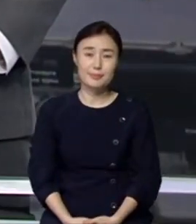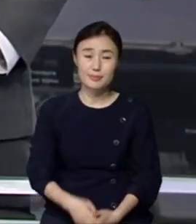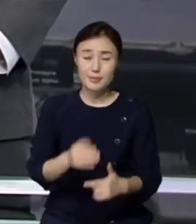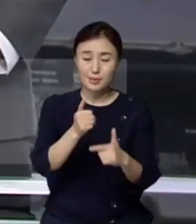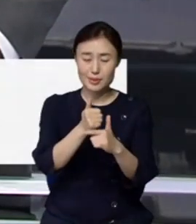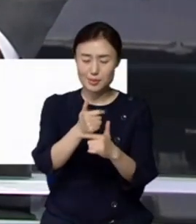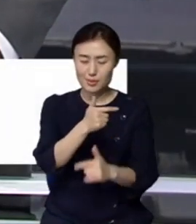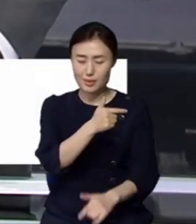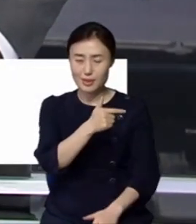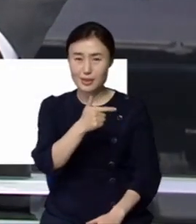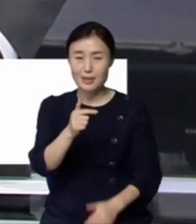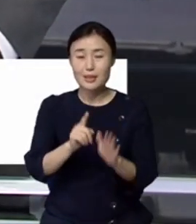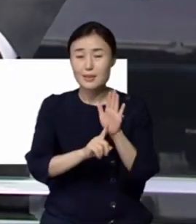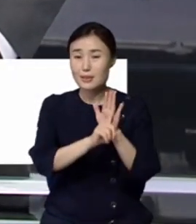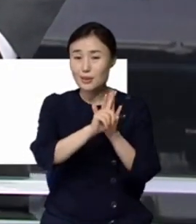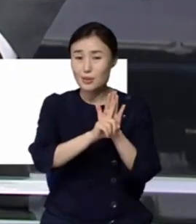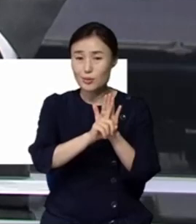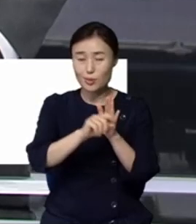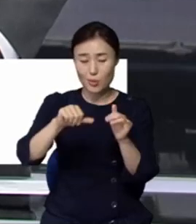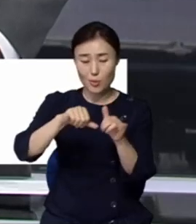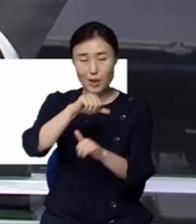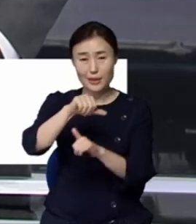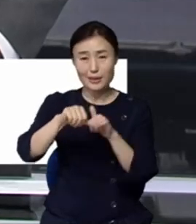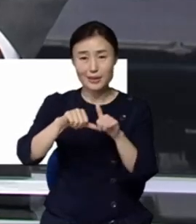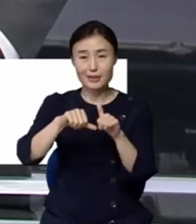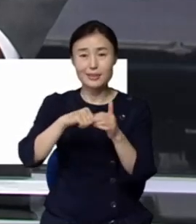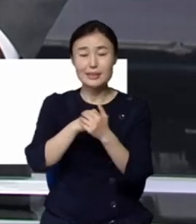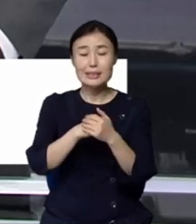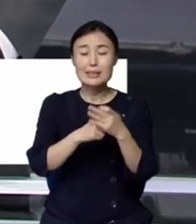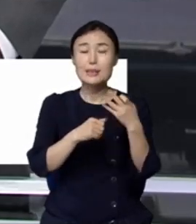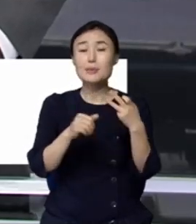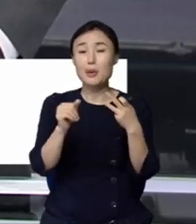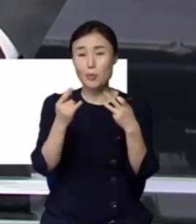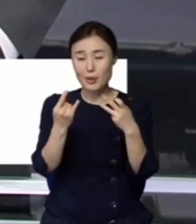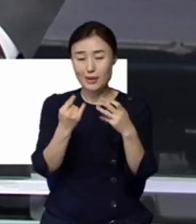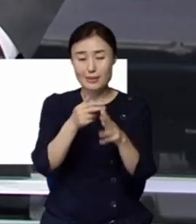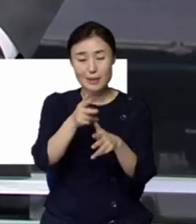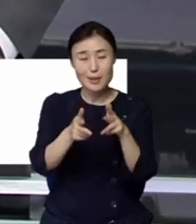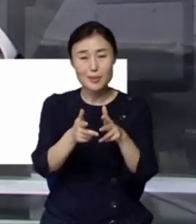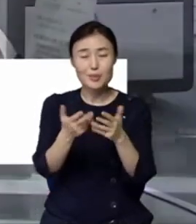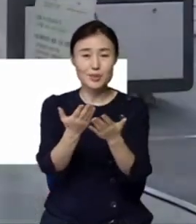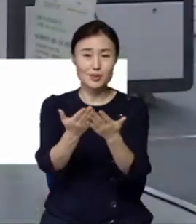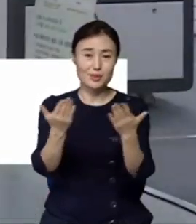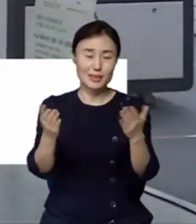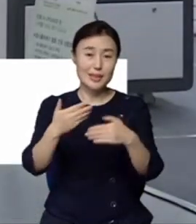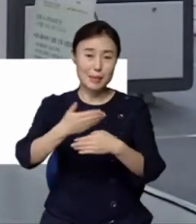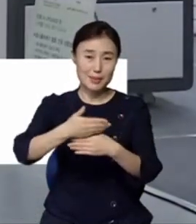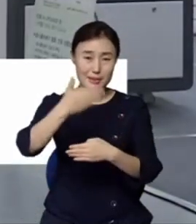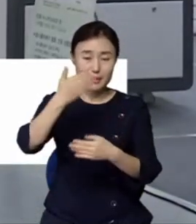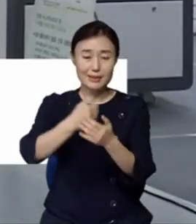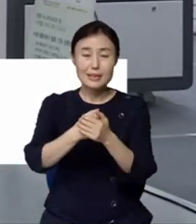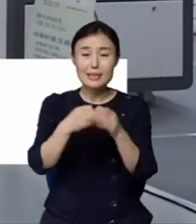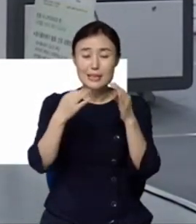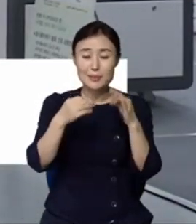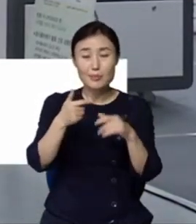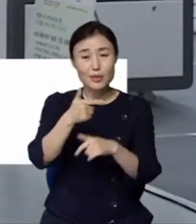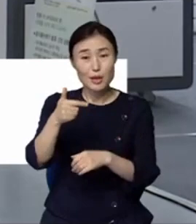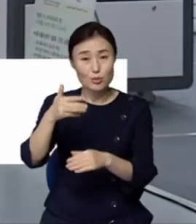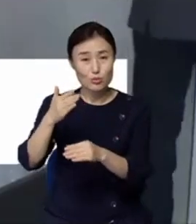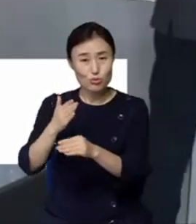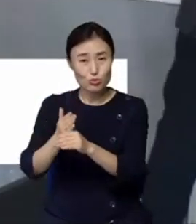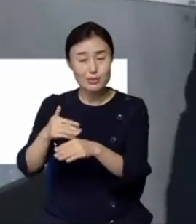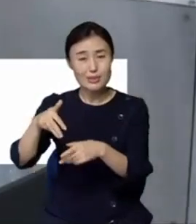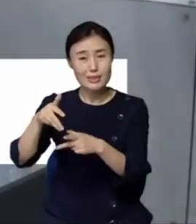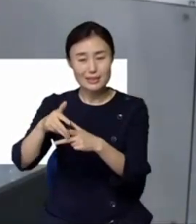호남 최대 기후환경 전시회인 제13회 국제기후환경산업전이 개막했습니다. 광주 김대중 컨벤션 센터에서